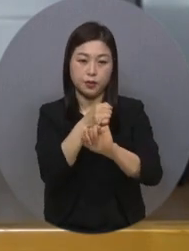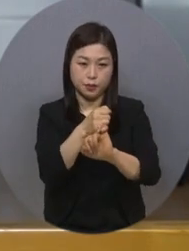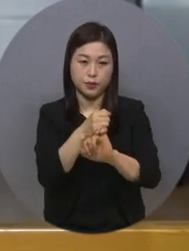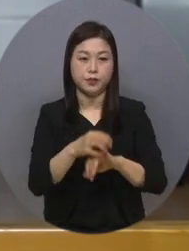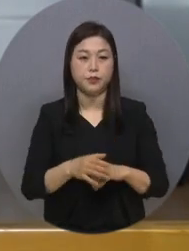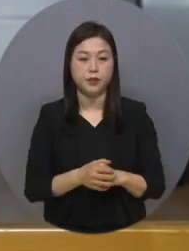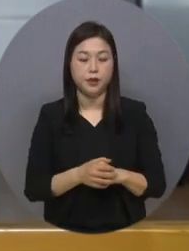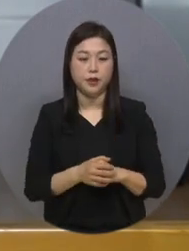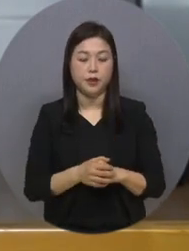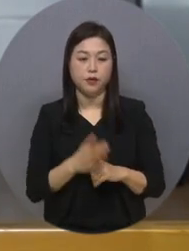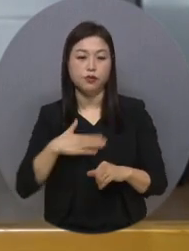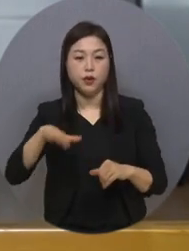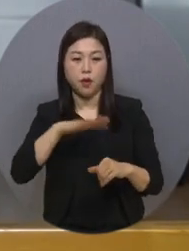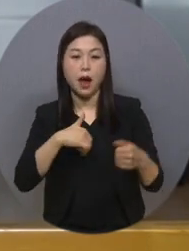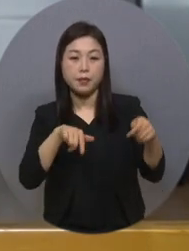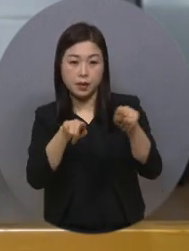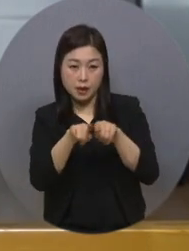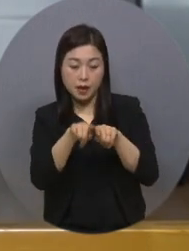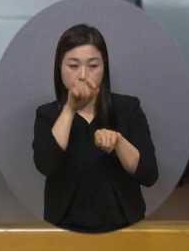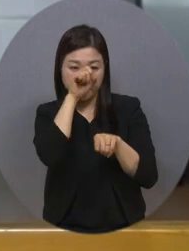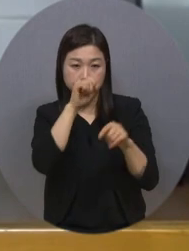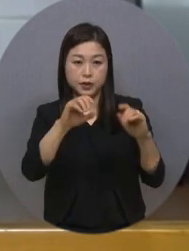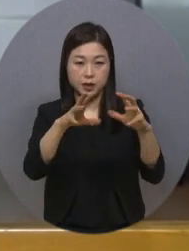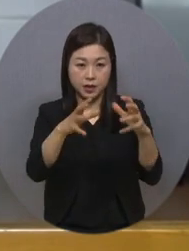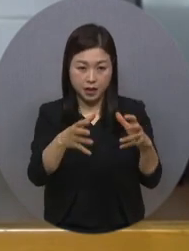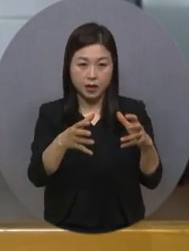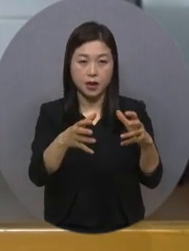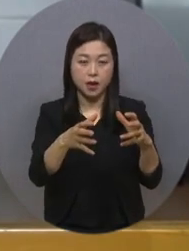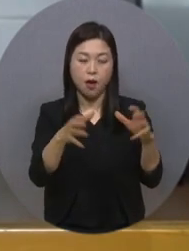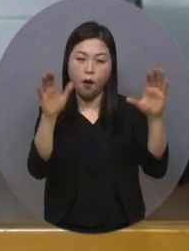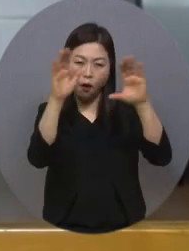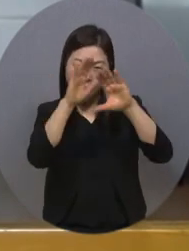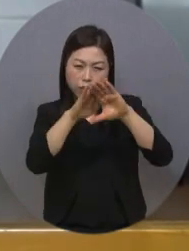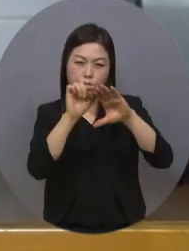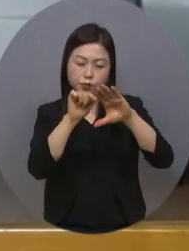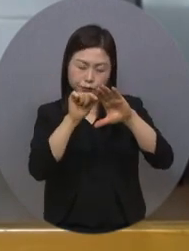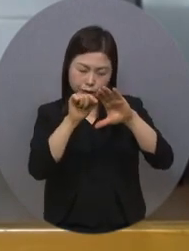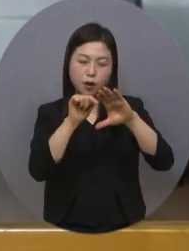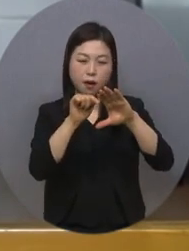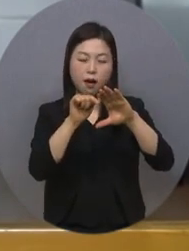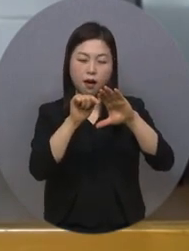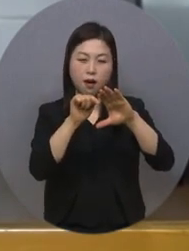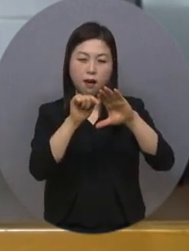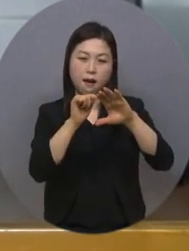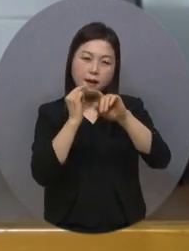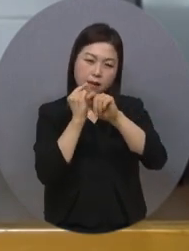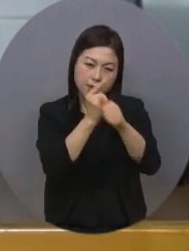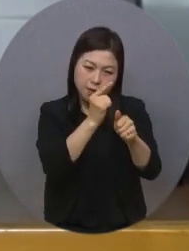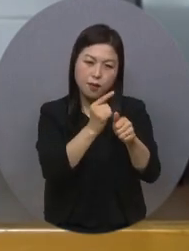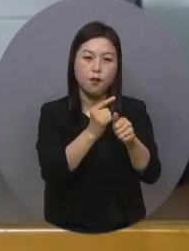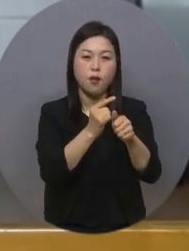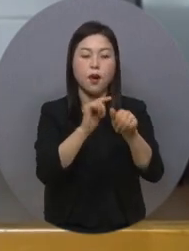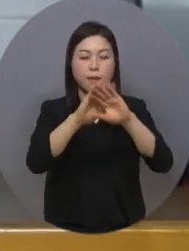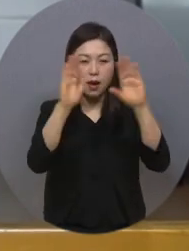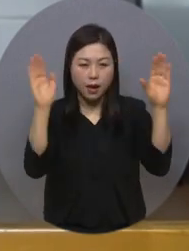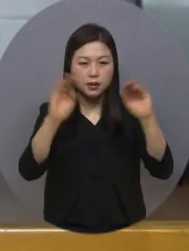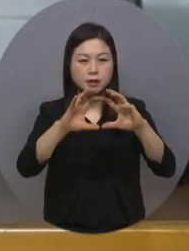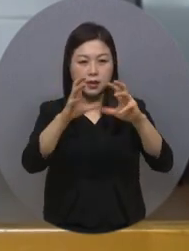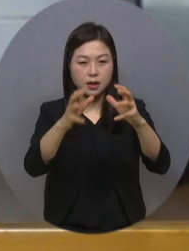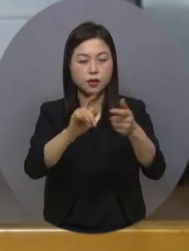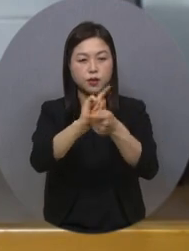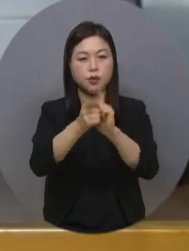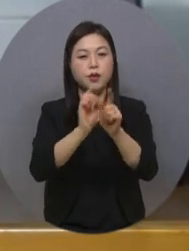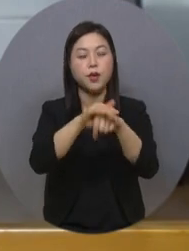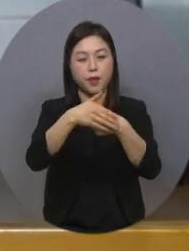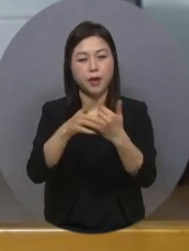약속드리니까 우리와 함께 이 좋은 세상, 어둠을 뚫고 밝은 세상에 같이 협력해서